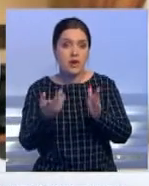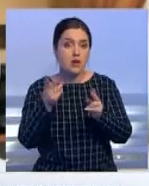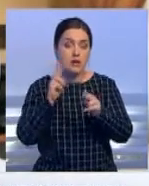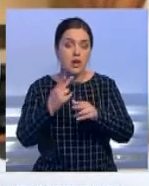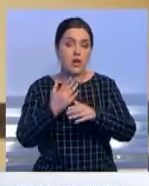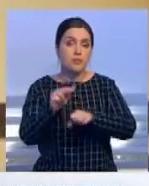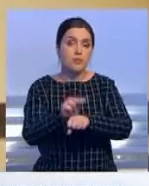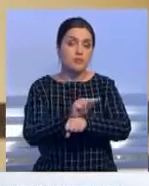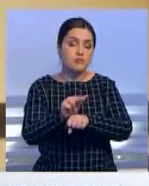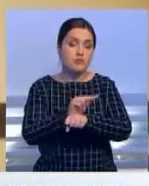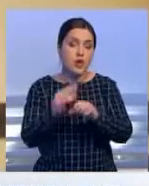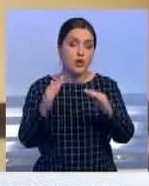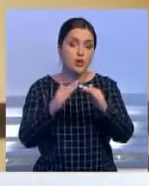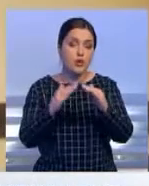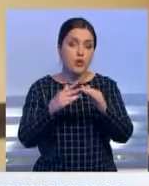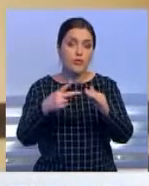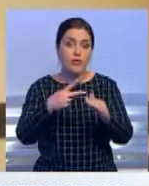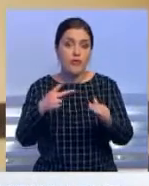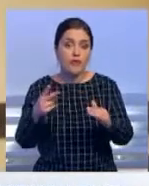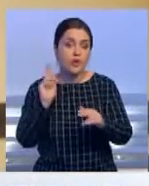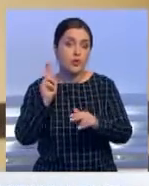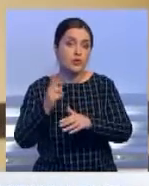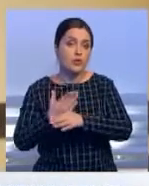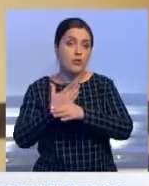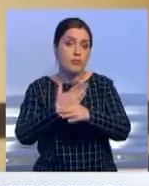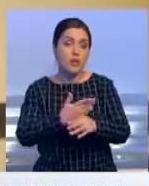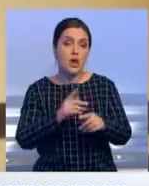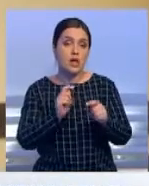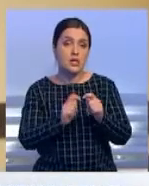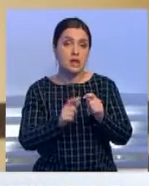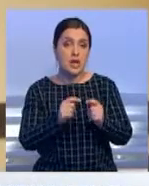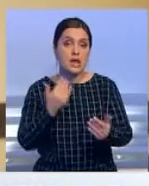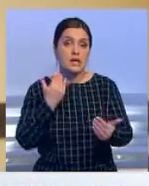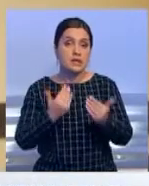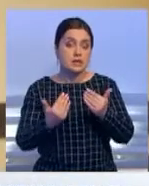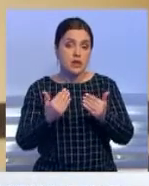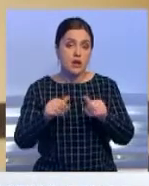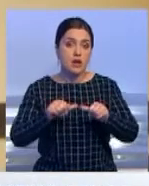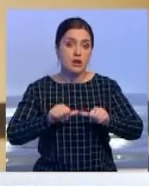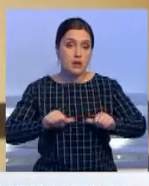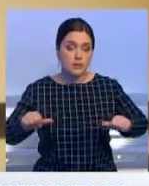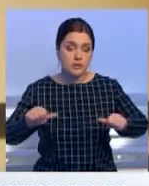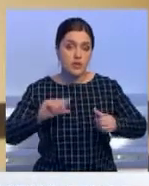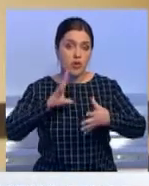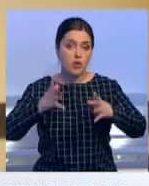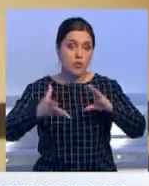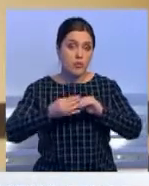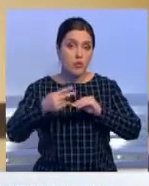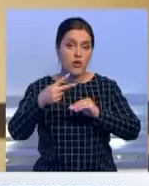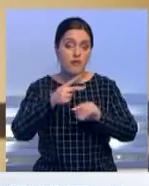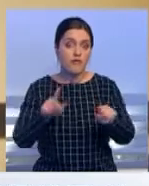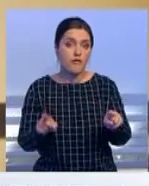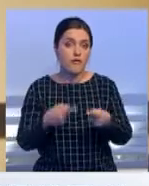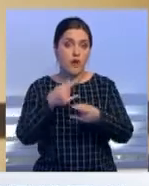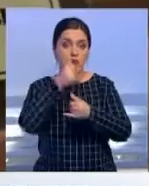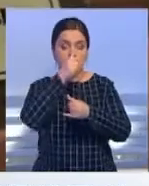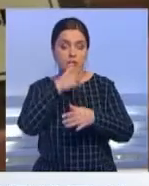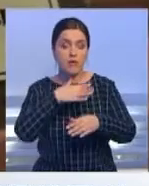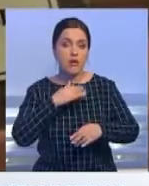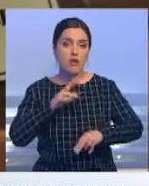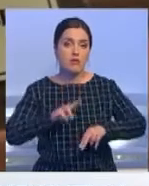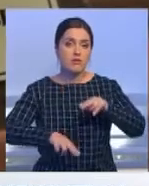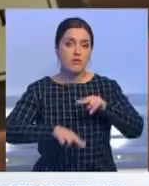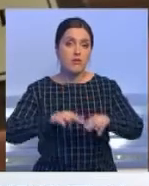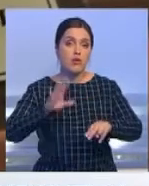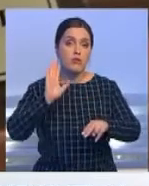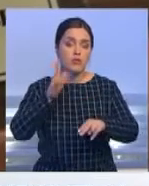помощи. Если вдруг Казмир решит, что не подлежит восстановлению, значит, надо строить и так далее, конечно, мы будем уже методом